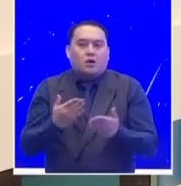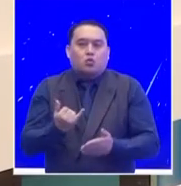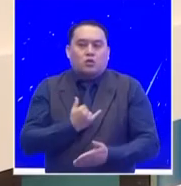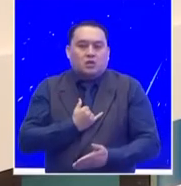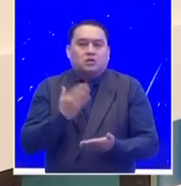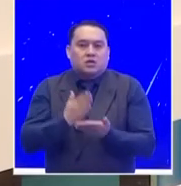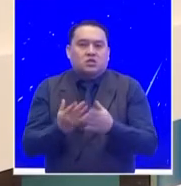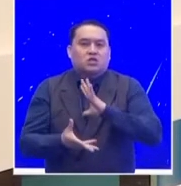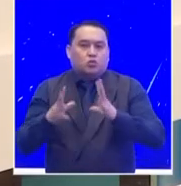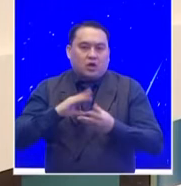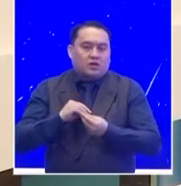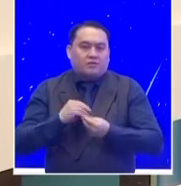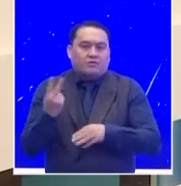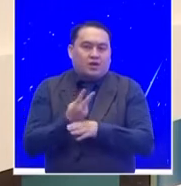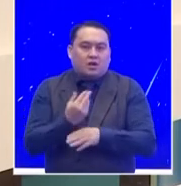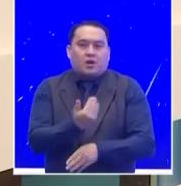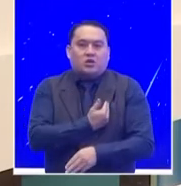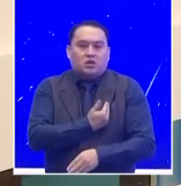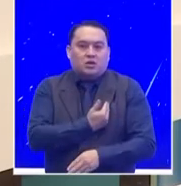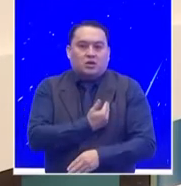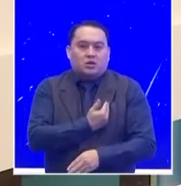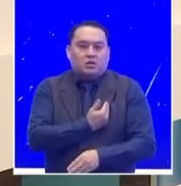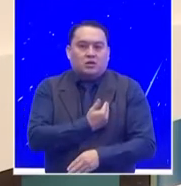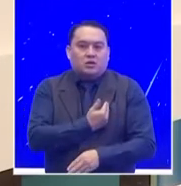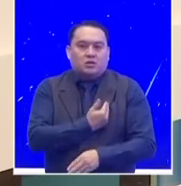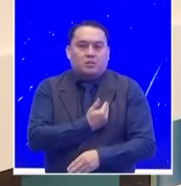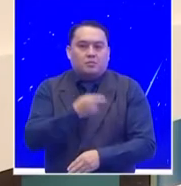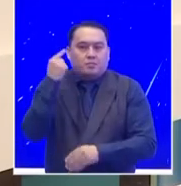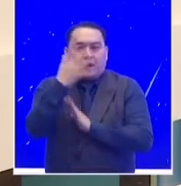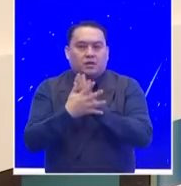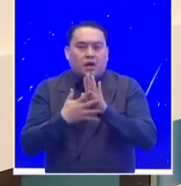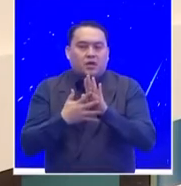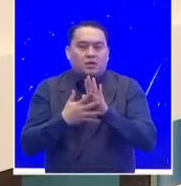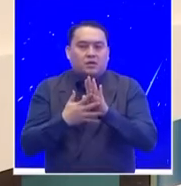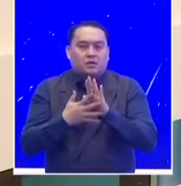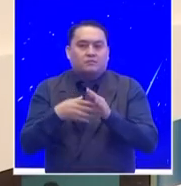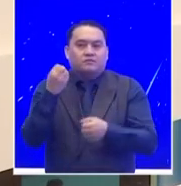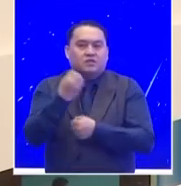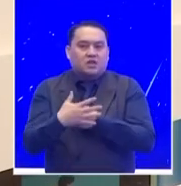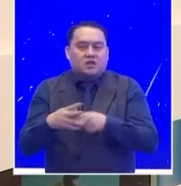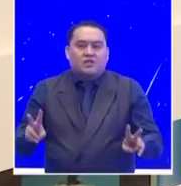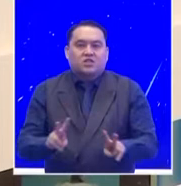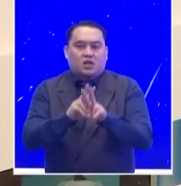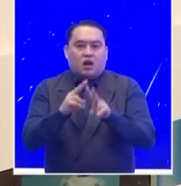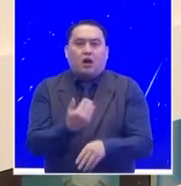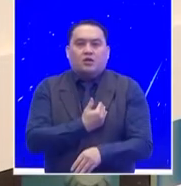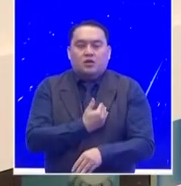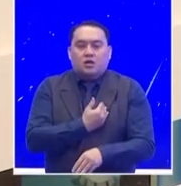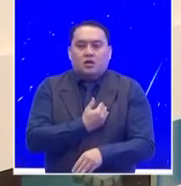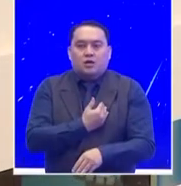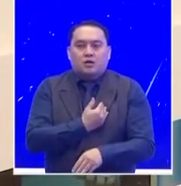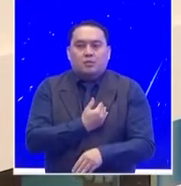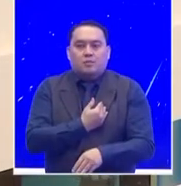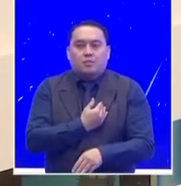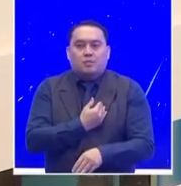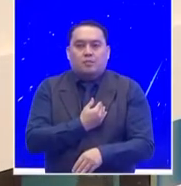получили результаты. Во-вторых, мы хотели также изучить, мы так как находимся в центре, в Астане, хотели бы